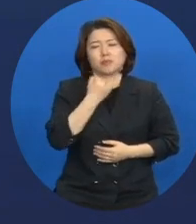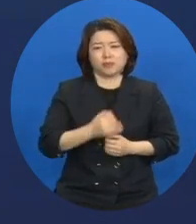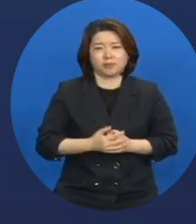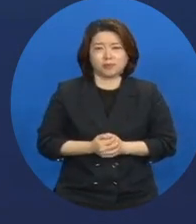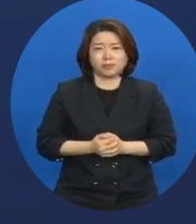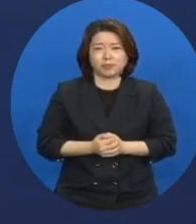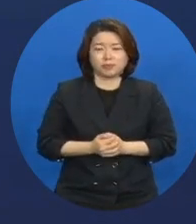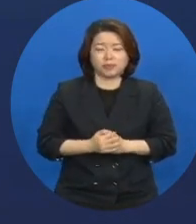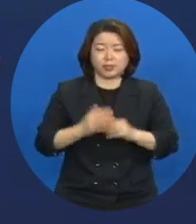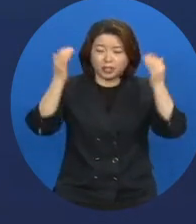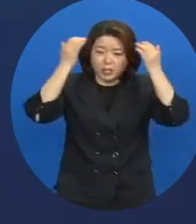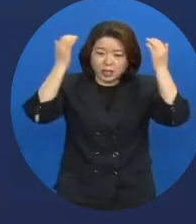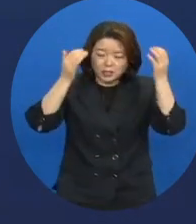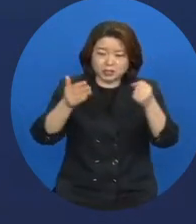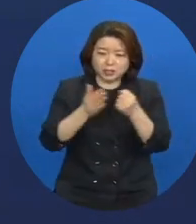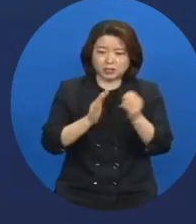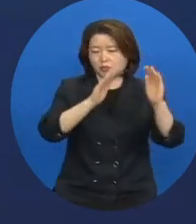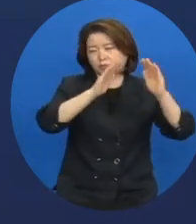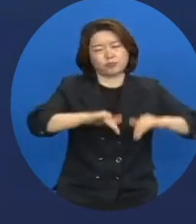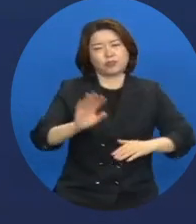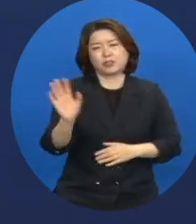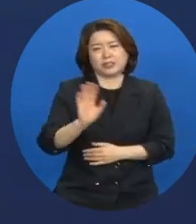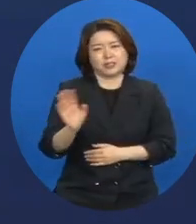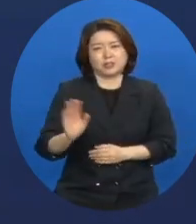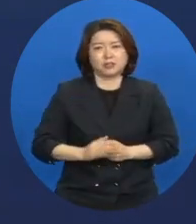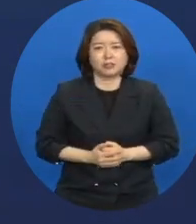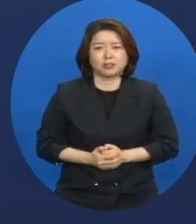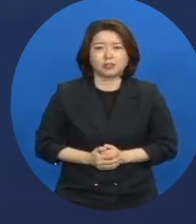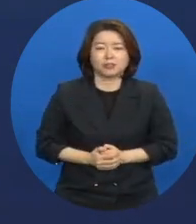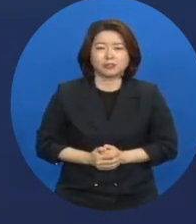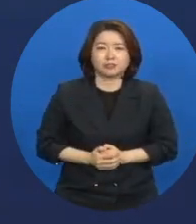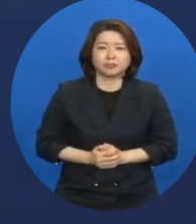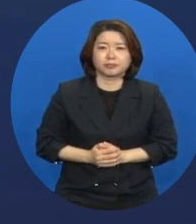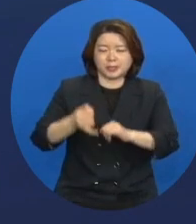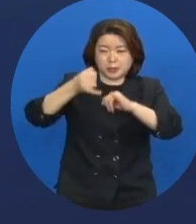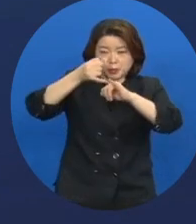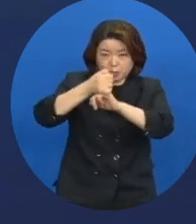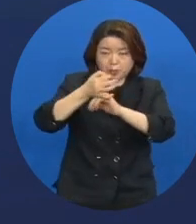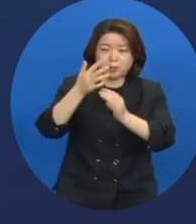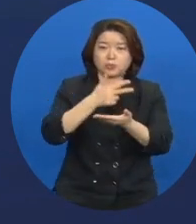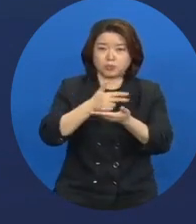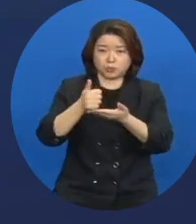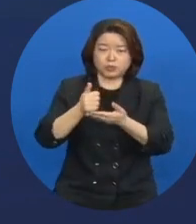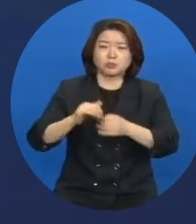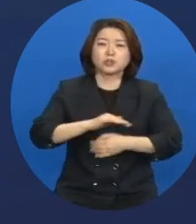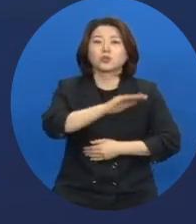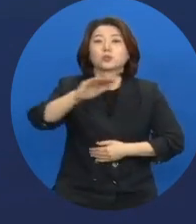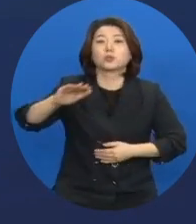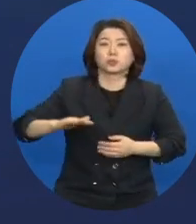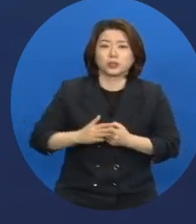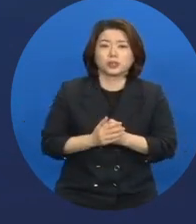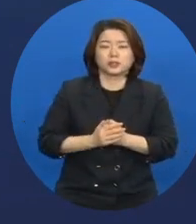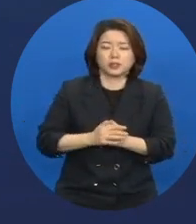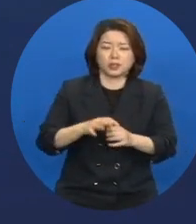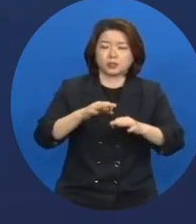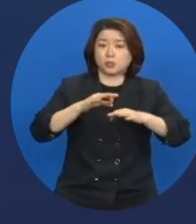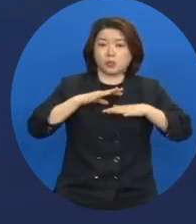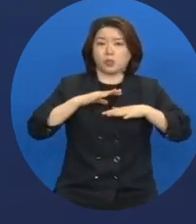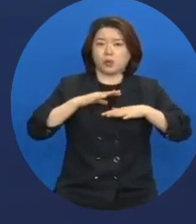시련 때문에, 어려움 때문에 무너지지 않습니다. 반드시 주님은 우리를